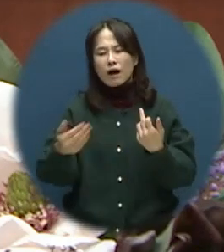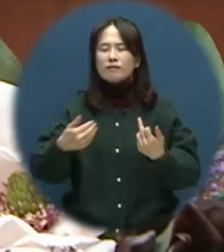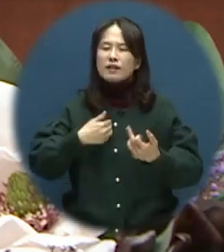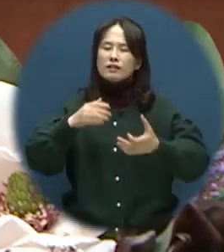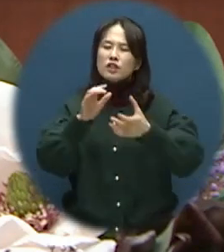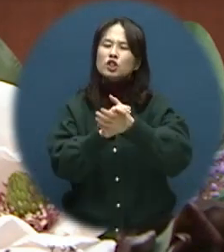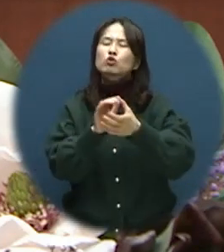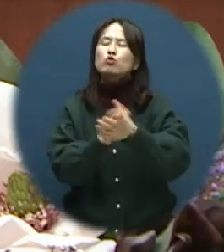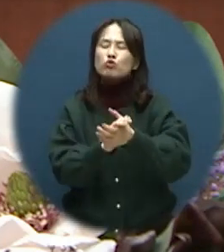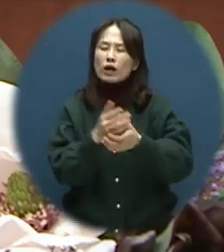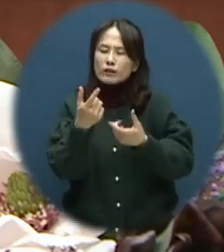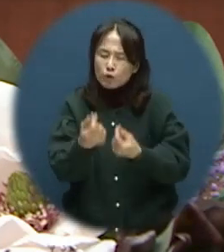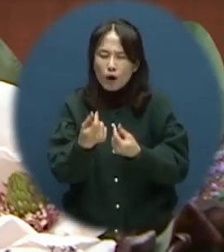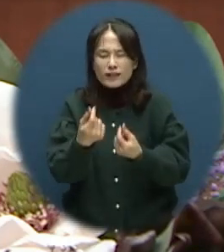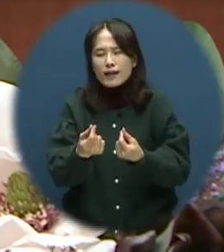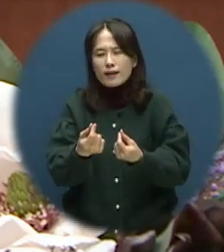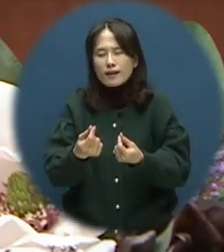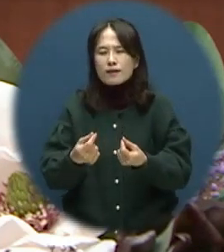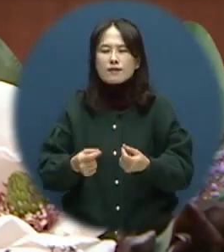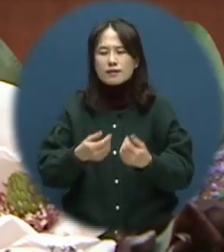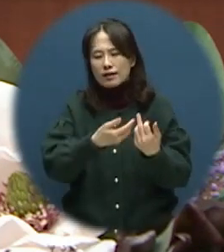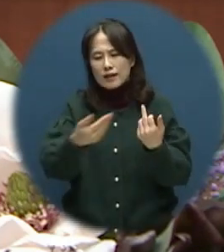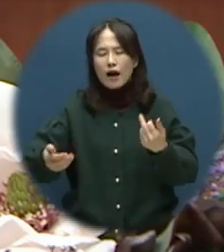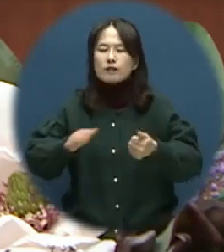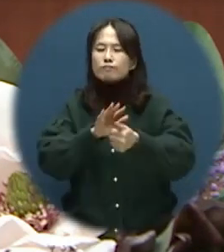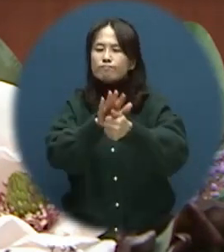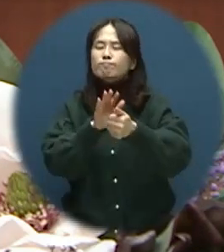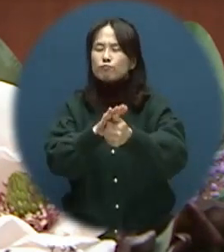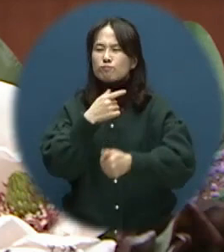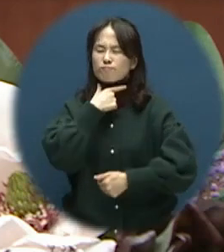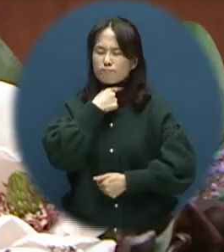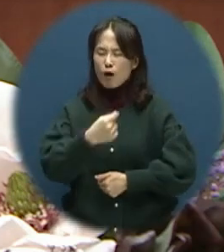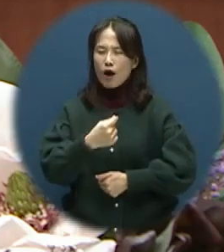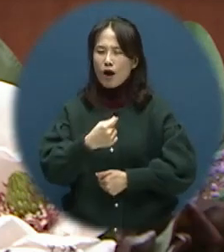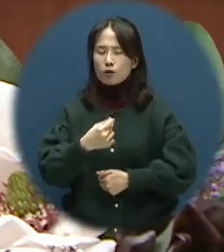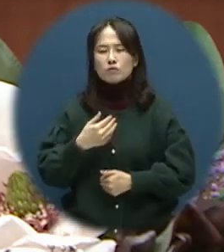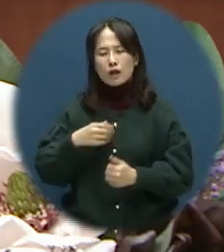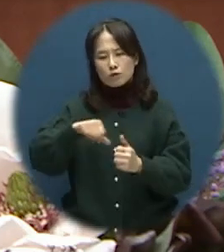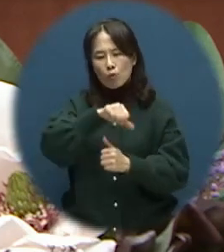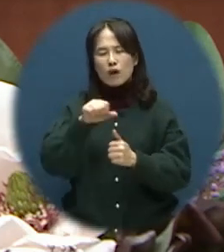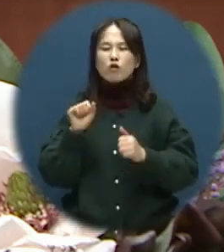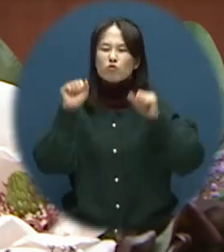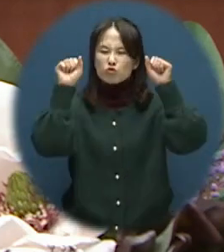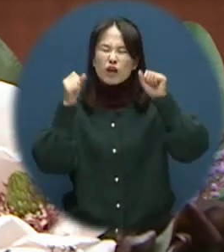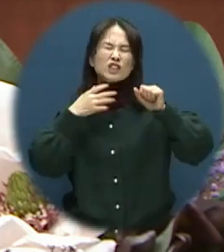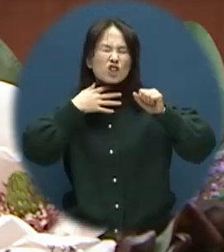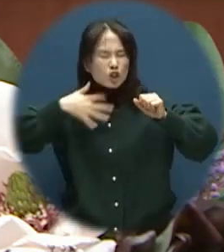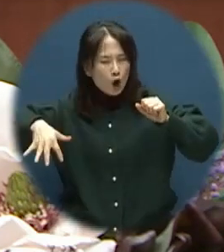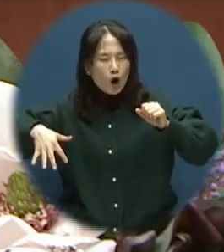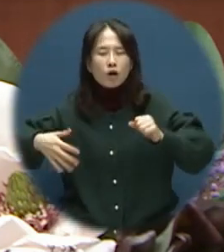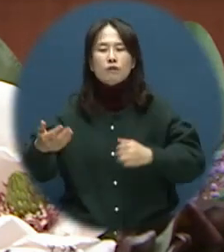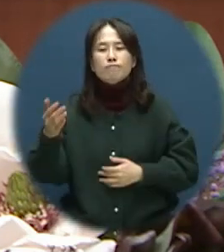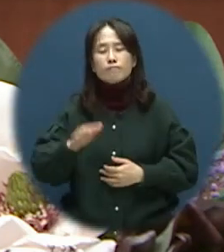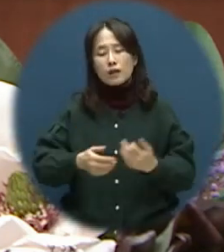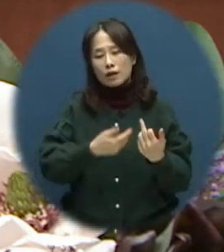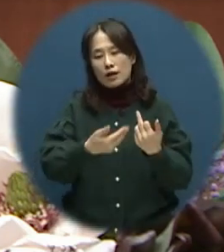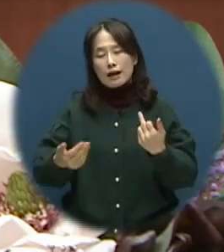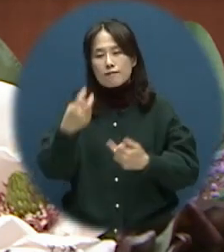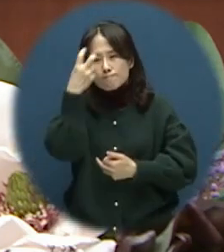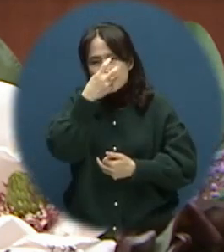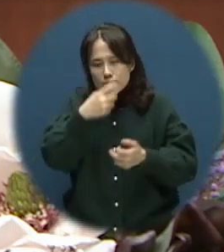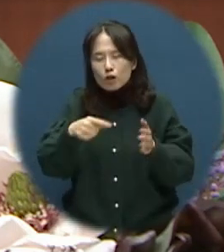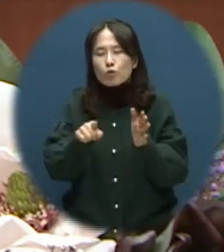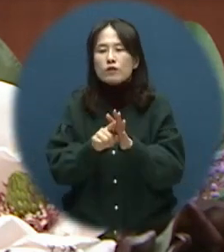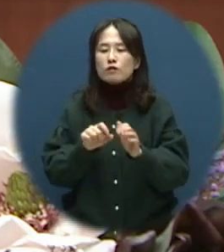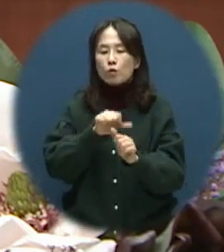도리다 네. 생각을 해서 사실은 환경이란 건 한 번도 해본 적이 없는 제가 그 강을 지키기 위해서 이제 환경운동을 시작한